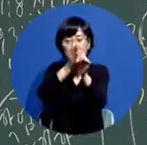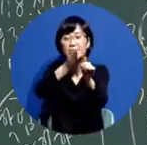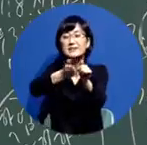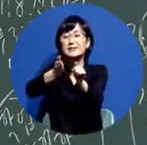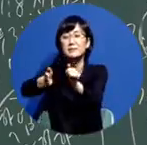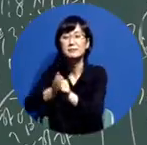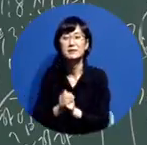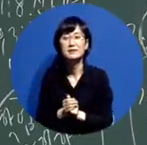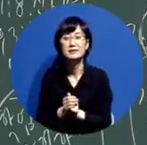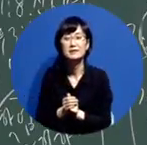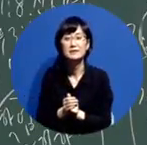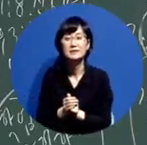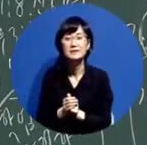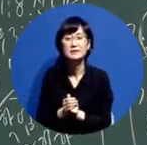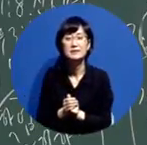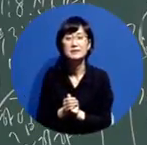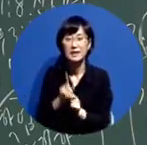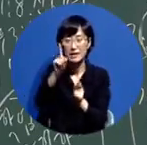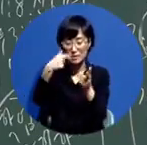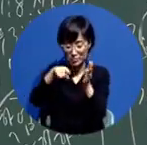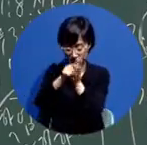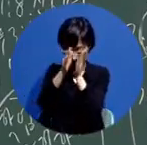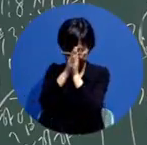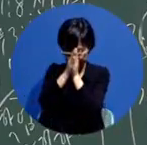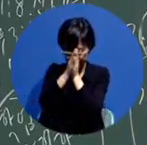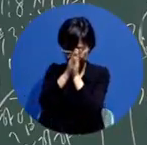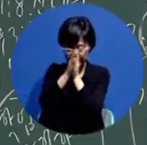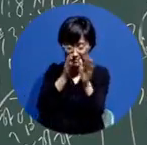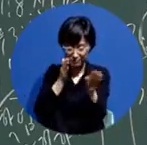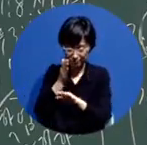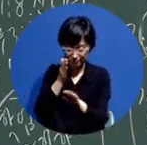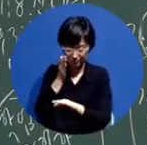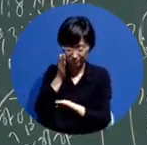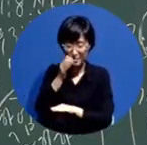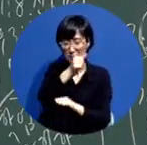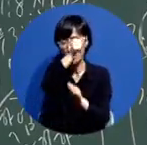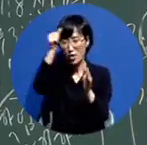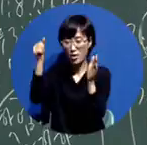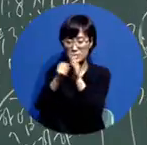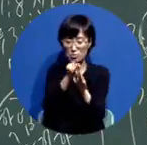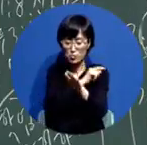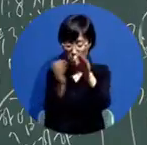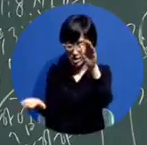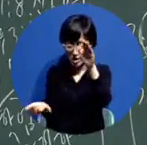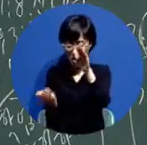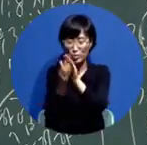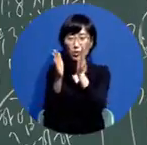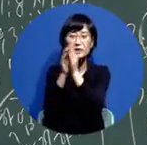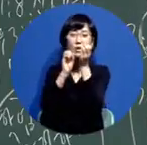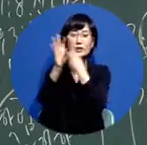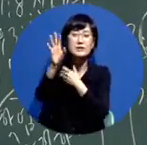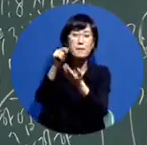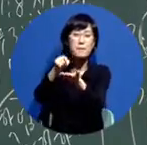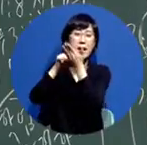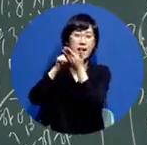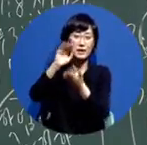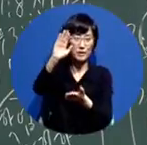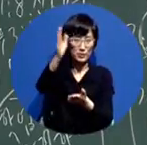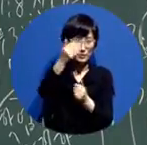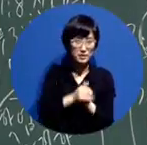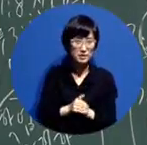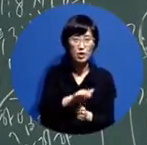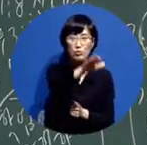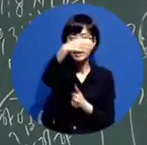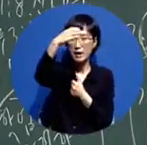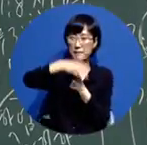告吧。 평생에최고의응답이여러분것이되기를바랍니다。 愿我一辈子最高的应允成为各位的。 이것이바로우리의사명